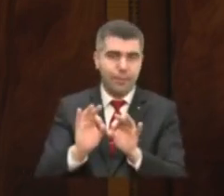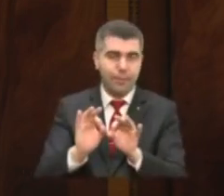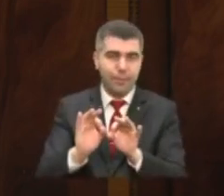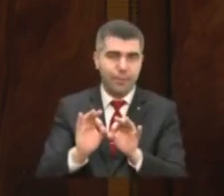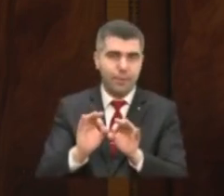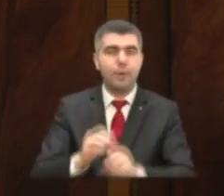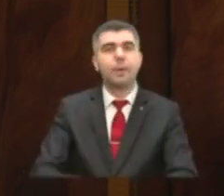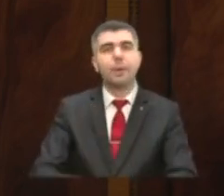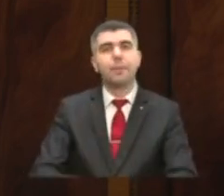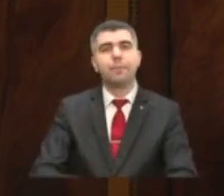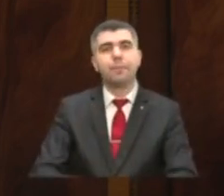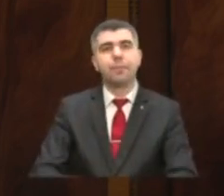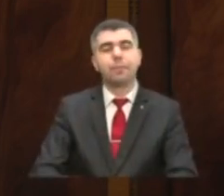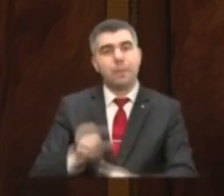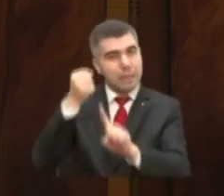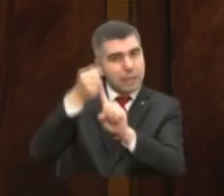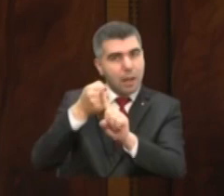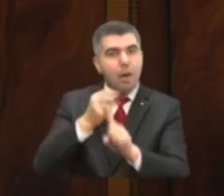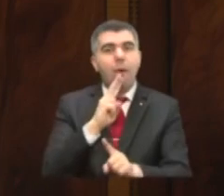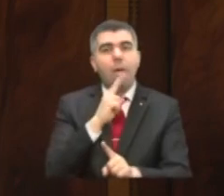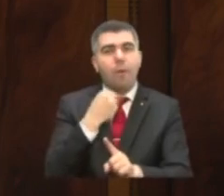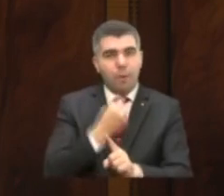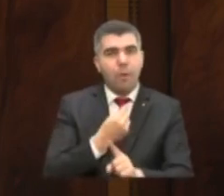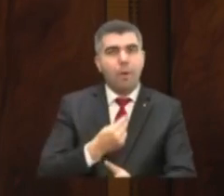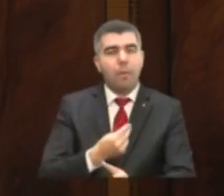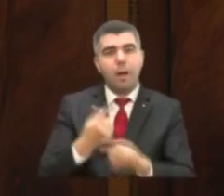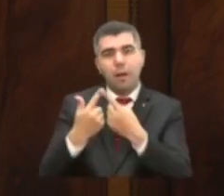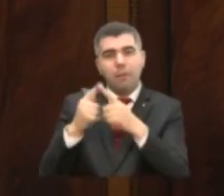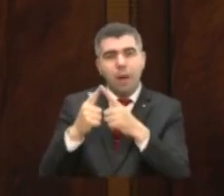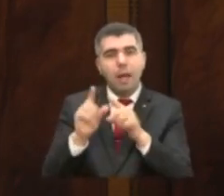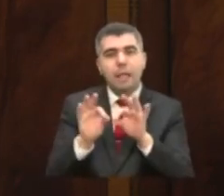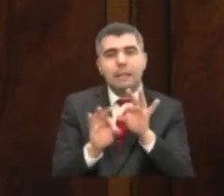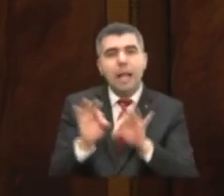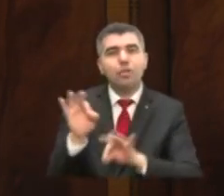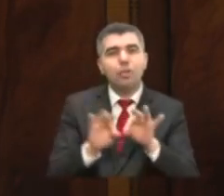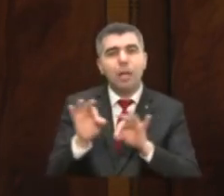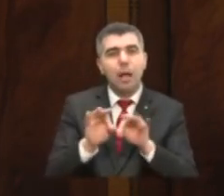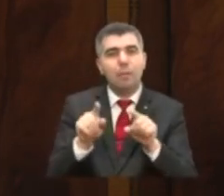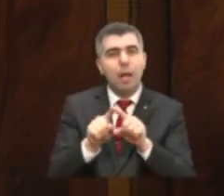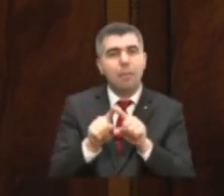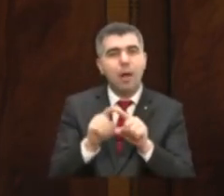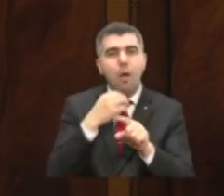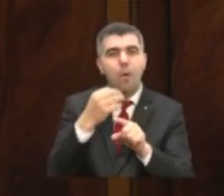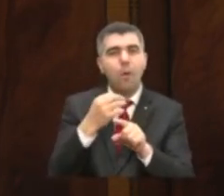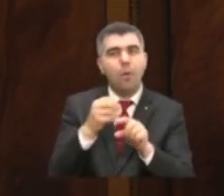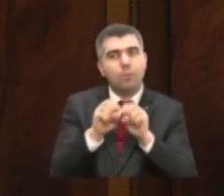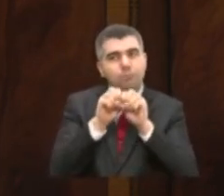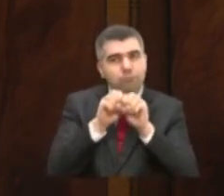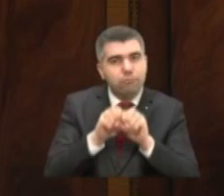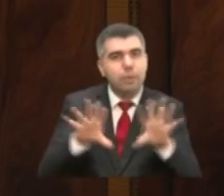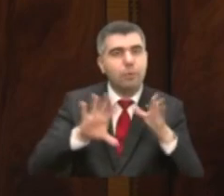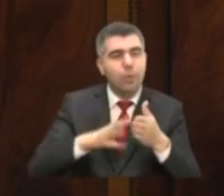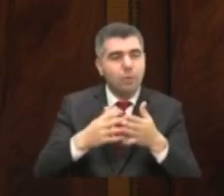هنا قامت الحكومة وانكبت على إعداد الاستراتيجية الوطنية في هذا المجال، والاستراتيجية اللي